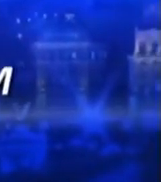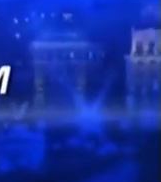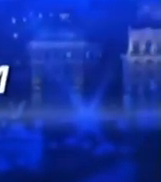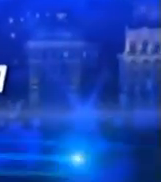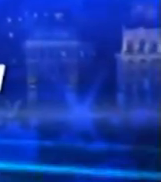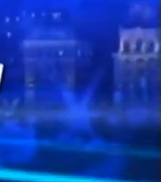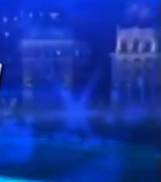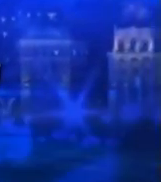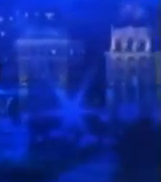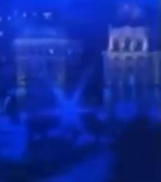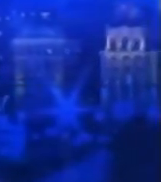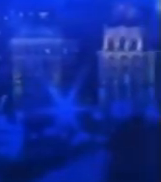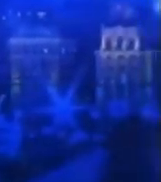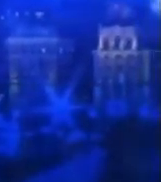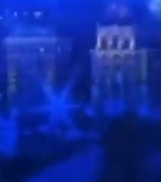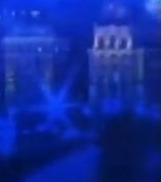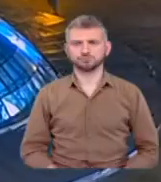Так, от цікаво.